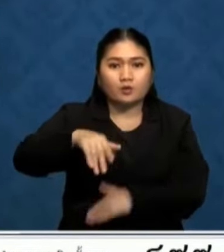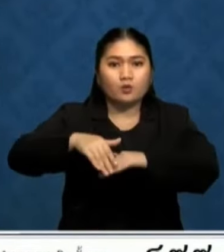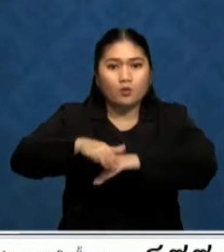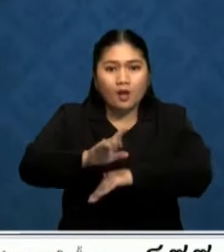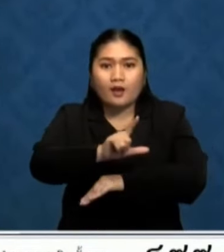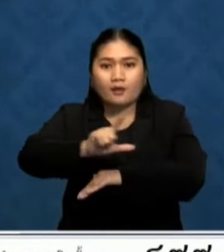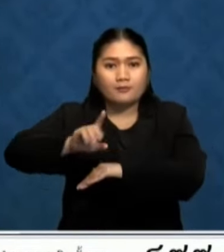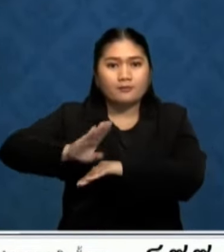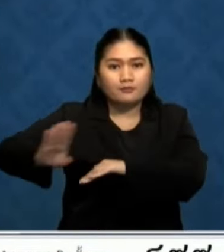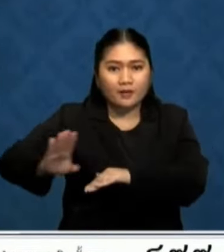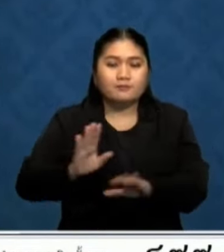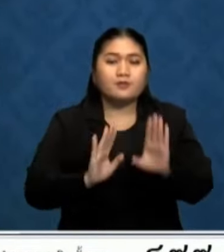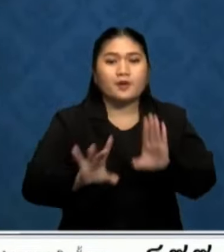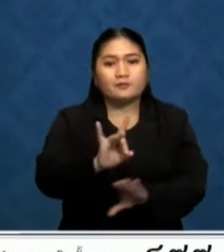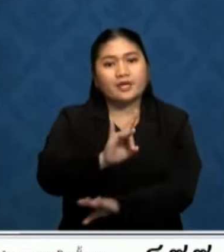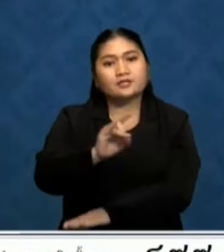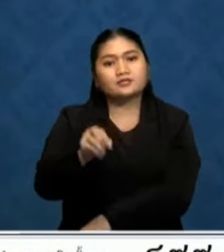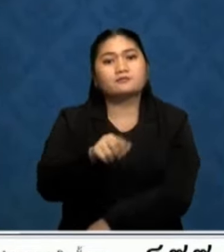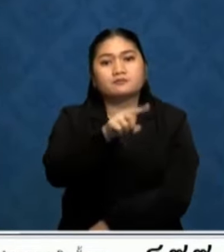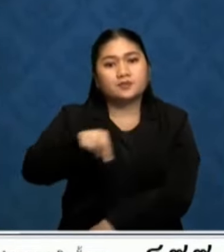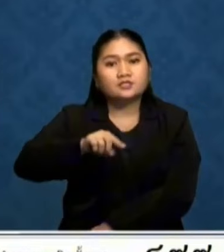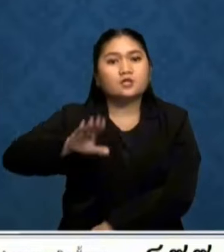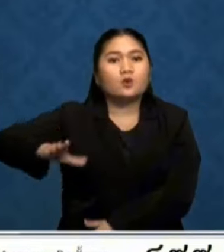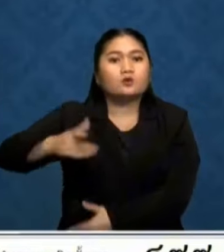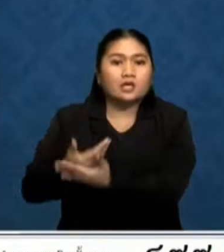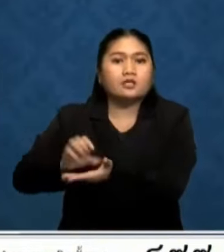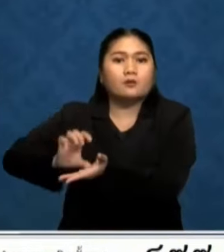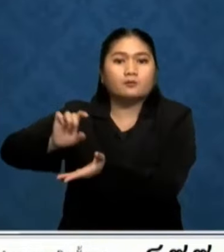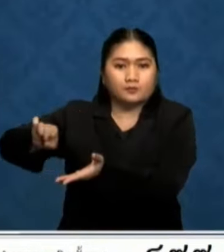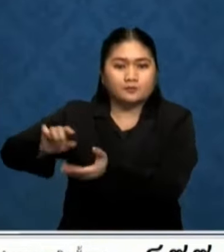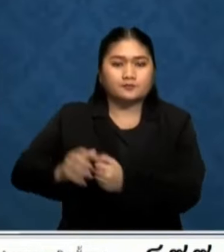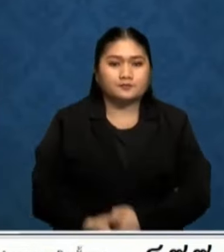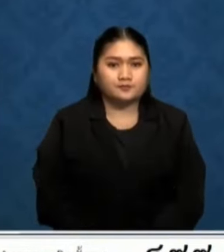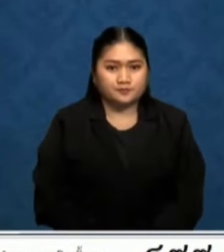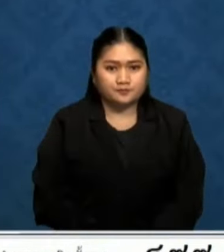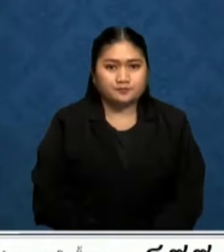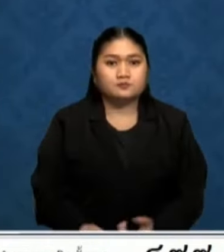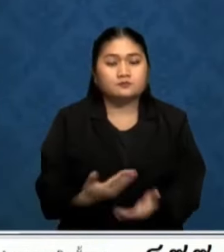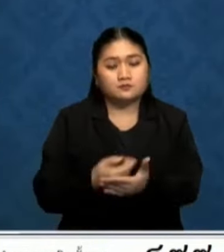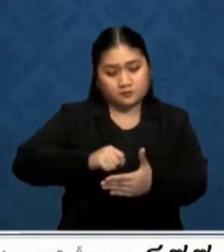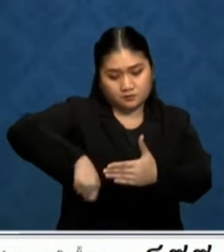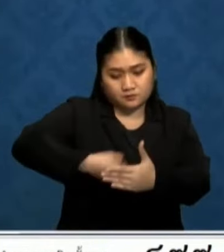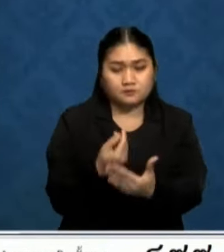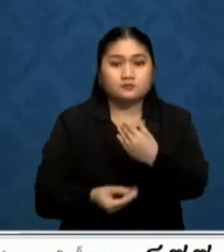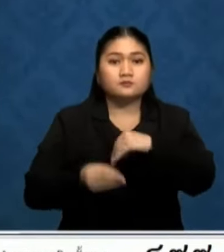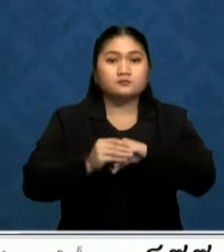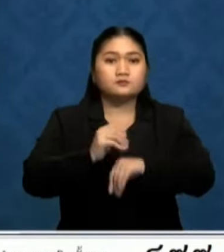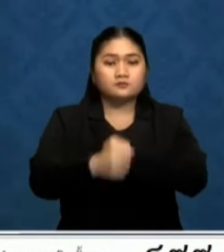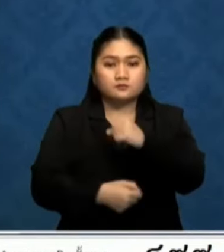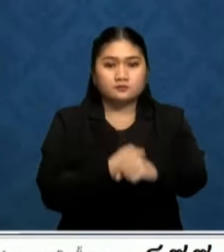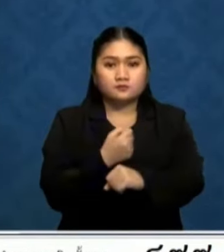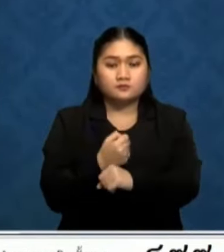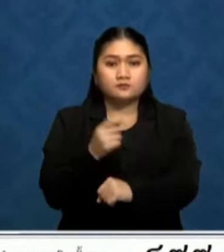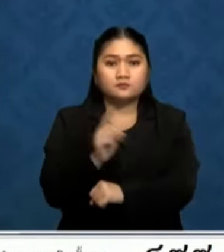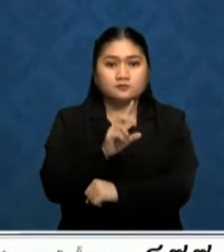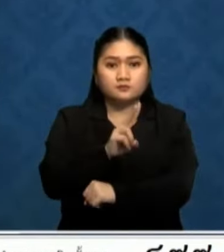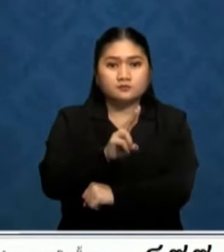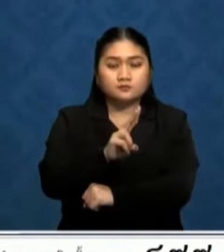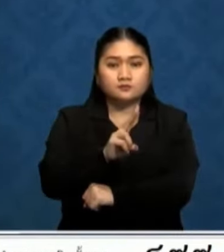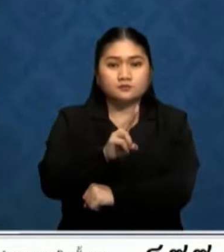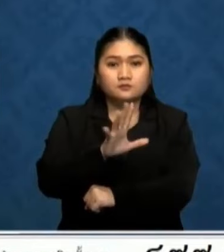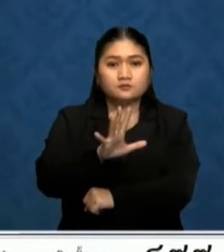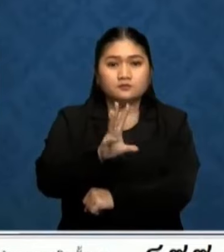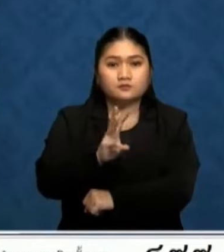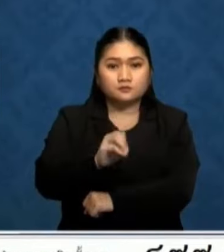หรอ คดเป็ 140 ละ 80 ้องว่กบประมาณกวบมานรายจ่ายเพิ่มเติมประจำปีงบประมาณพ.ส. 2.